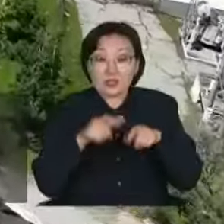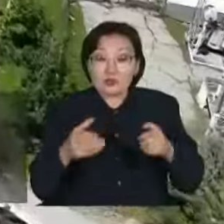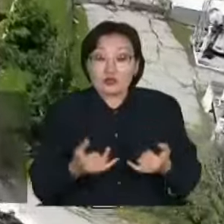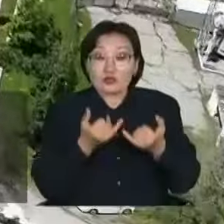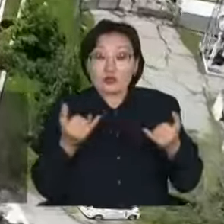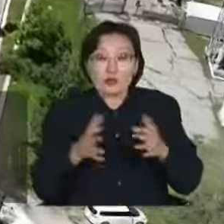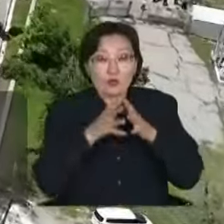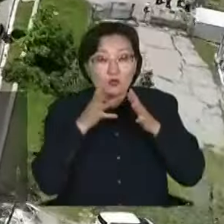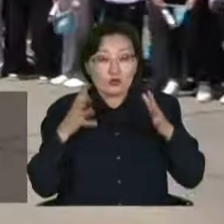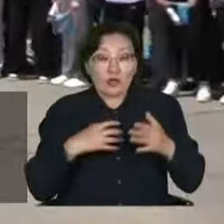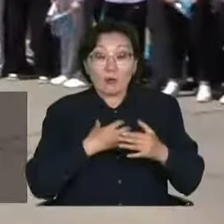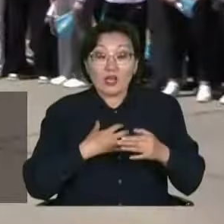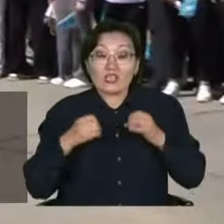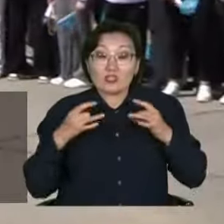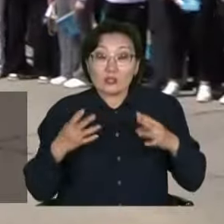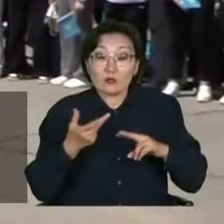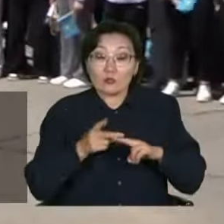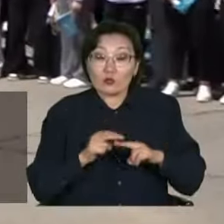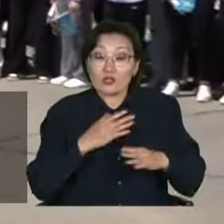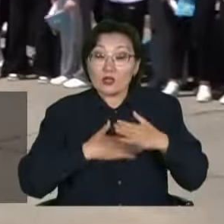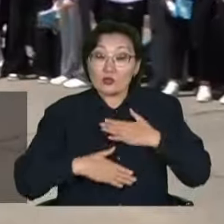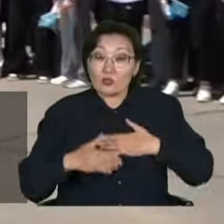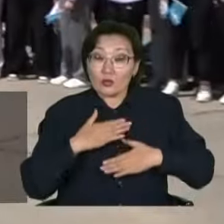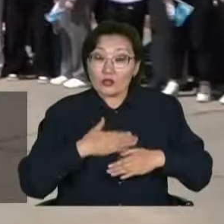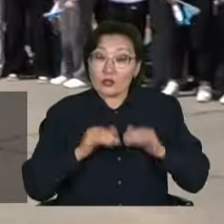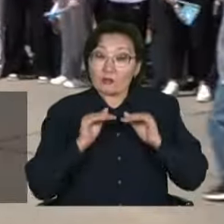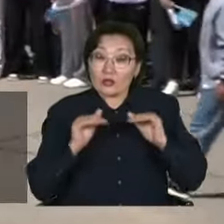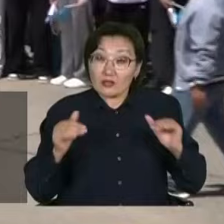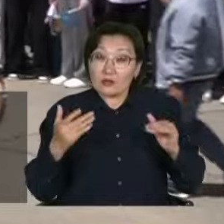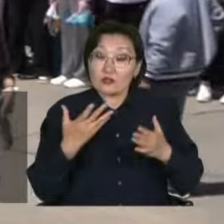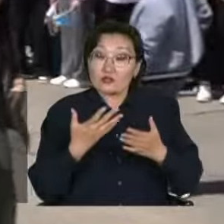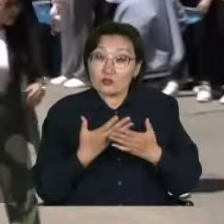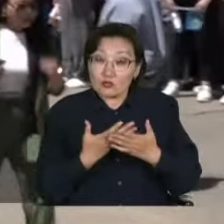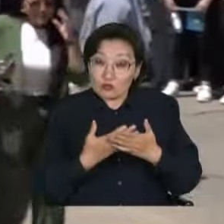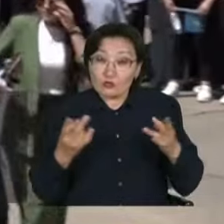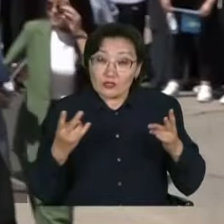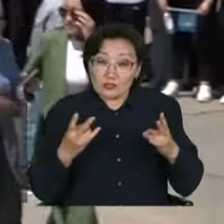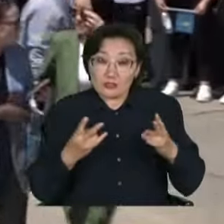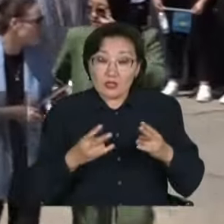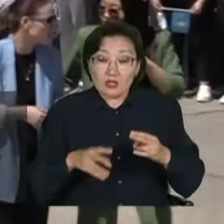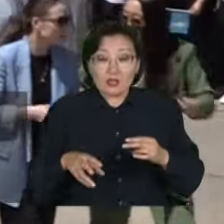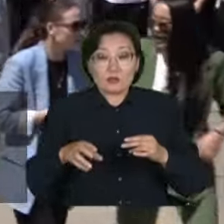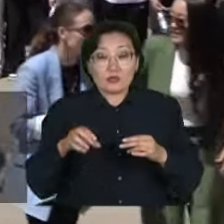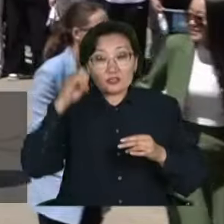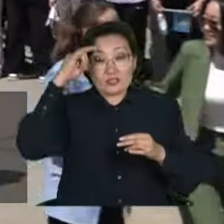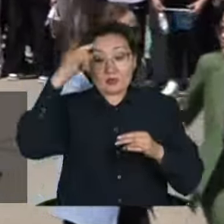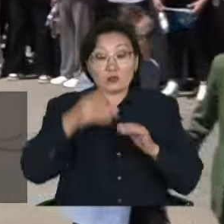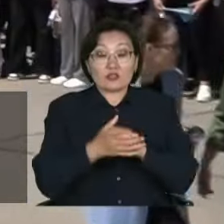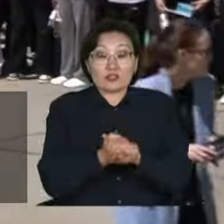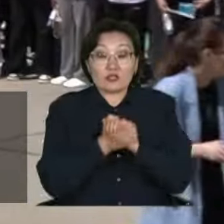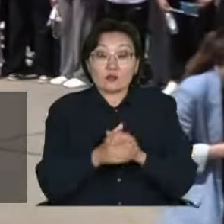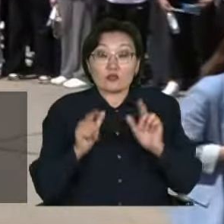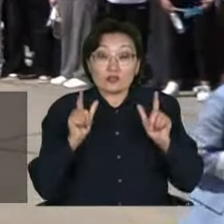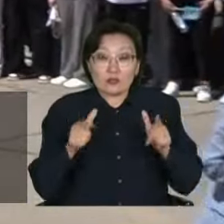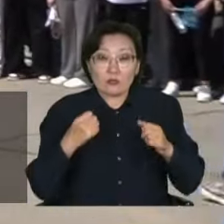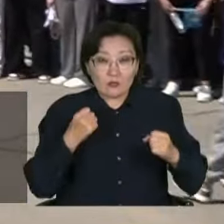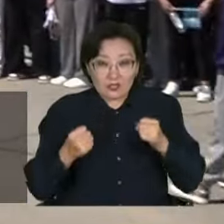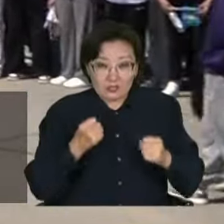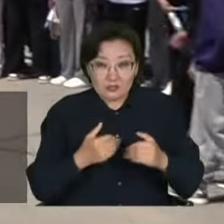мейрам деп есептеймін. Бұл күні қуанып тұрып, балаларымызға да оны көрсетуіміз керек. Еліміздің бірлік ынтымағылығы әмеше мықты